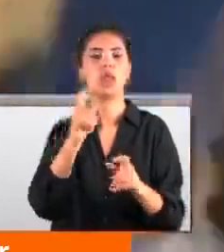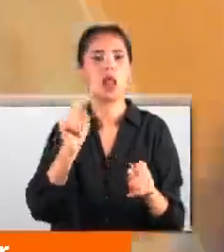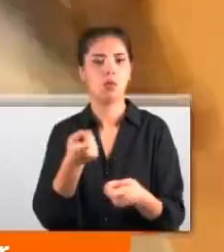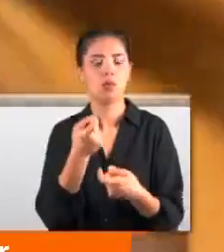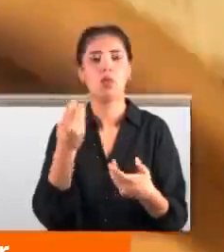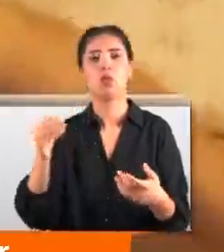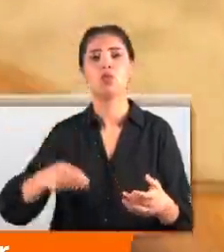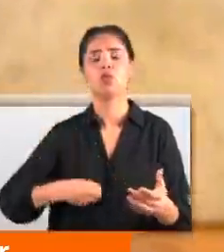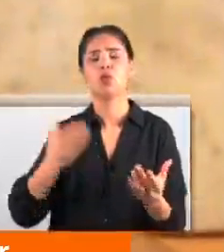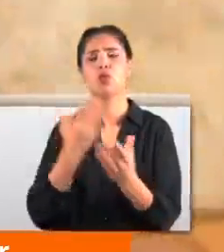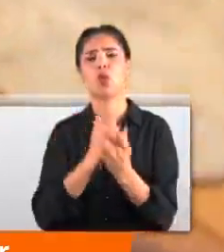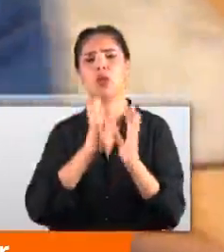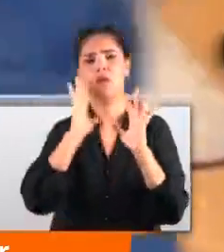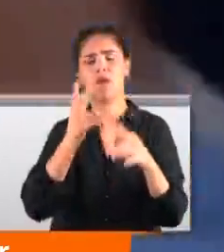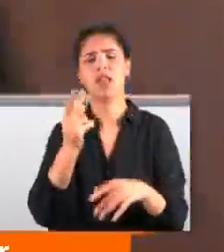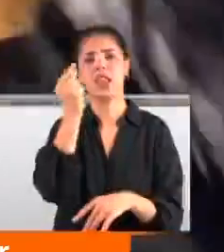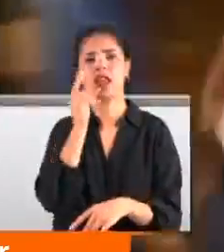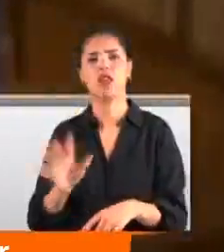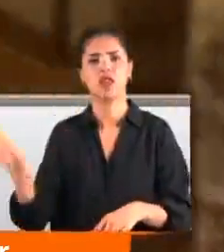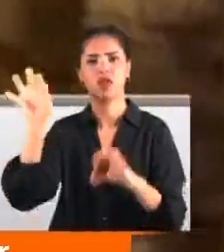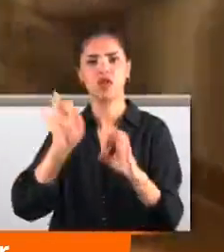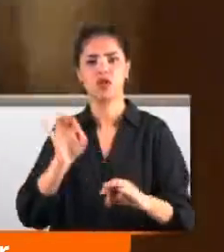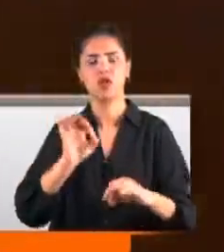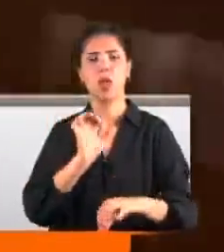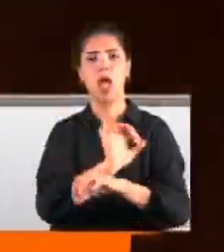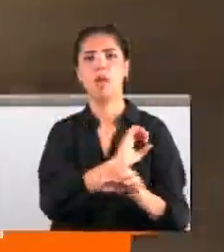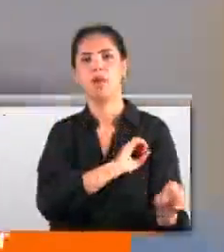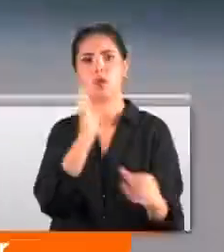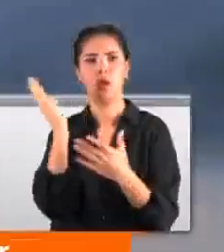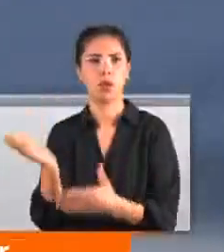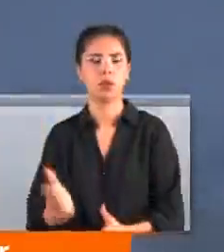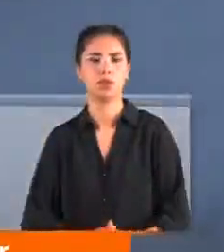Sabıka dosyaları kabarık olan 7 zanlı şimdi demir parmaklıklar ardında.